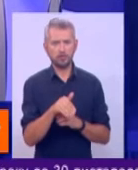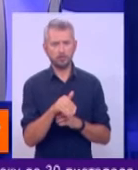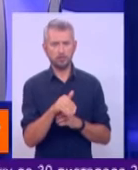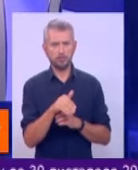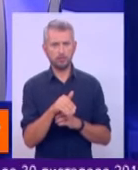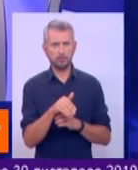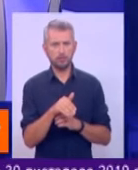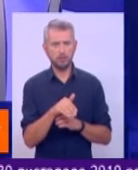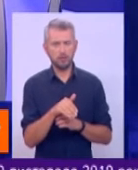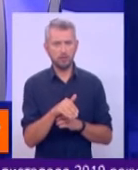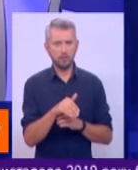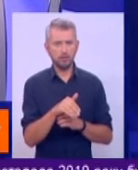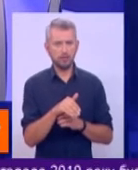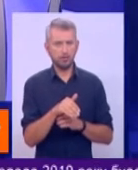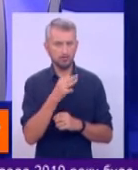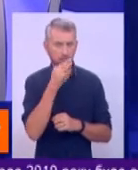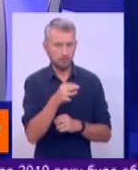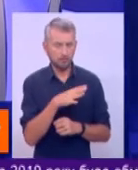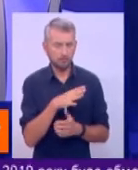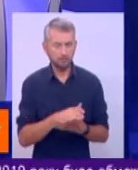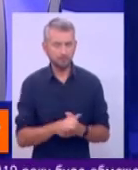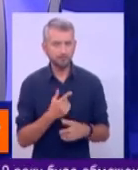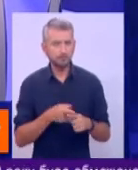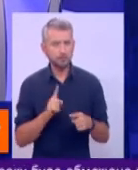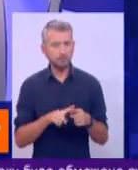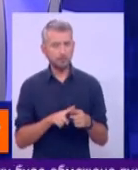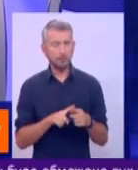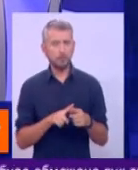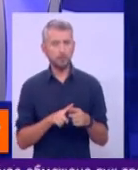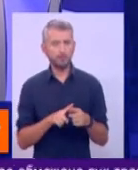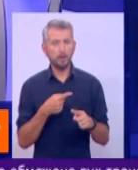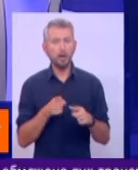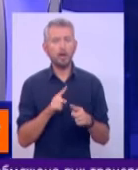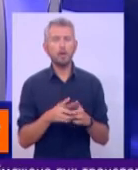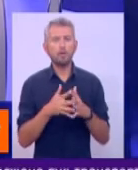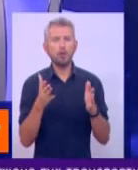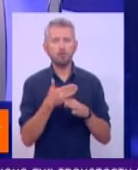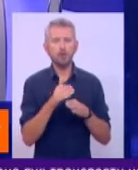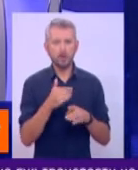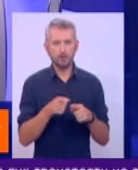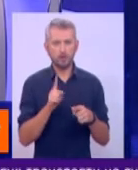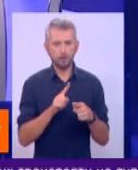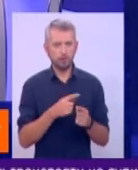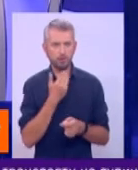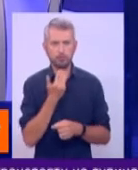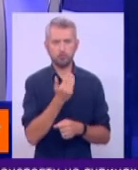да, Владимир Дмитрович сказав. Поэтому, в принципе, это большая часть, которая принадлежит